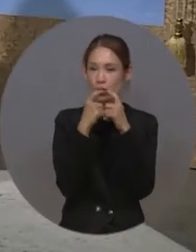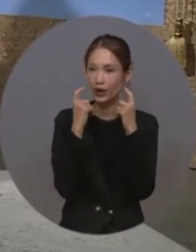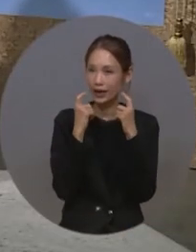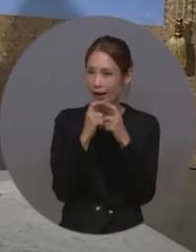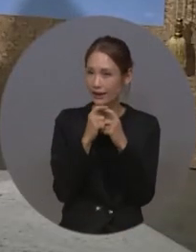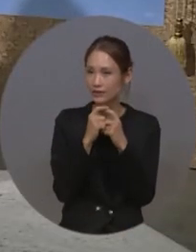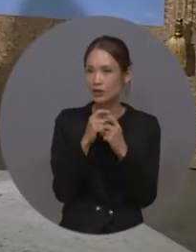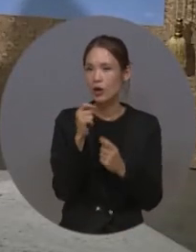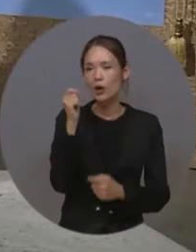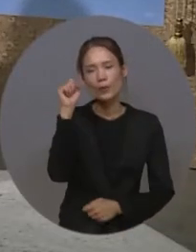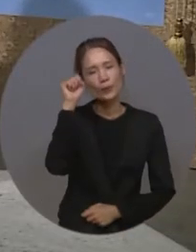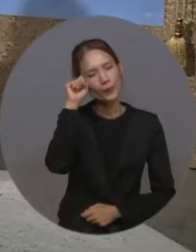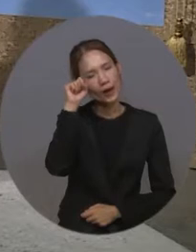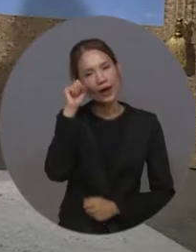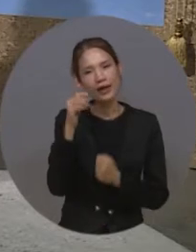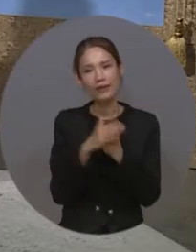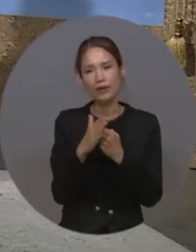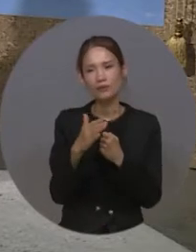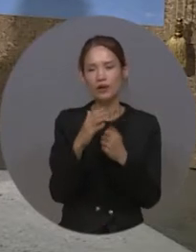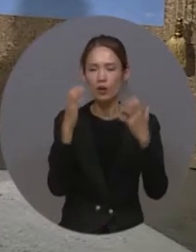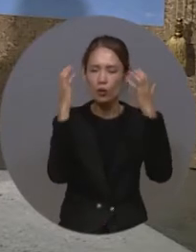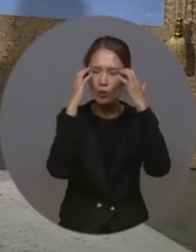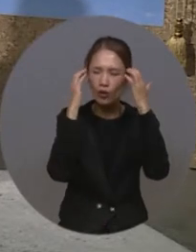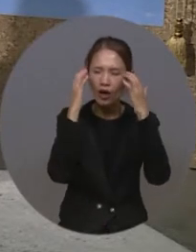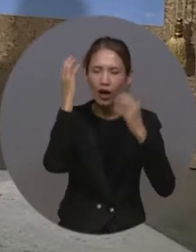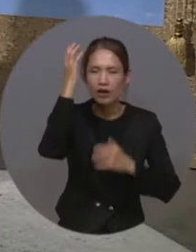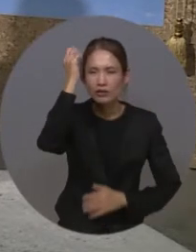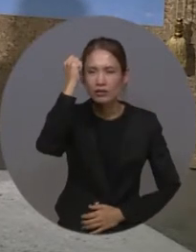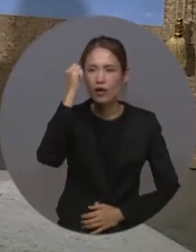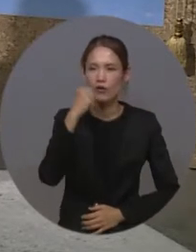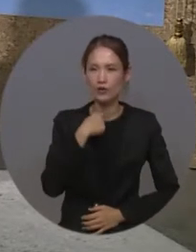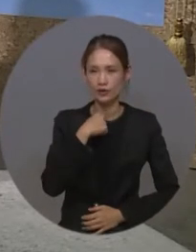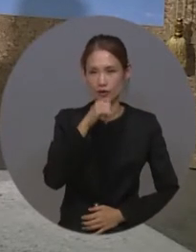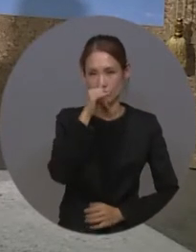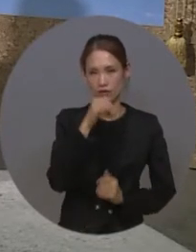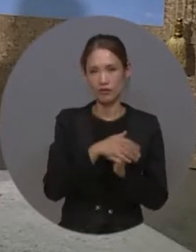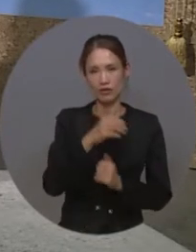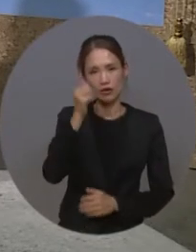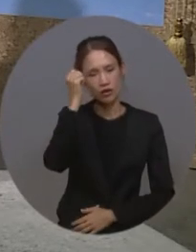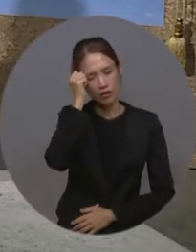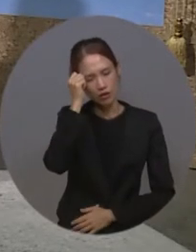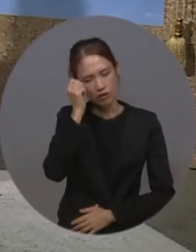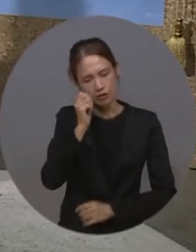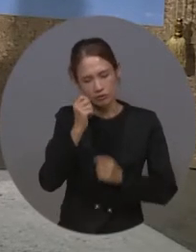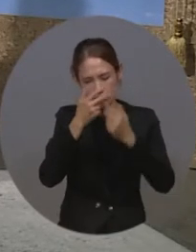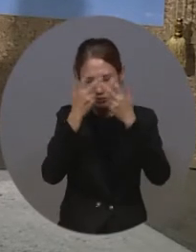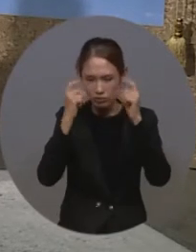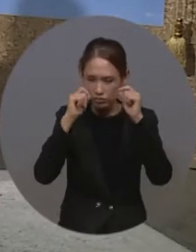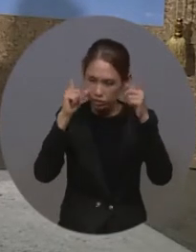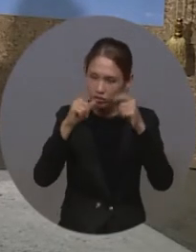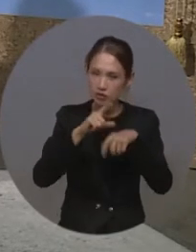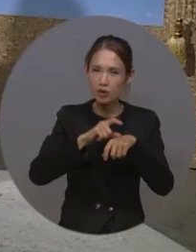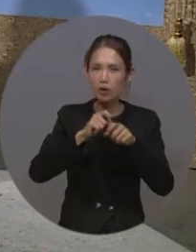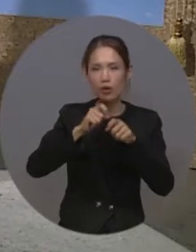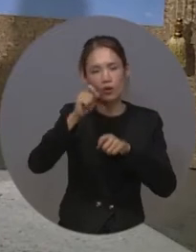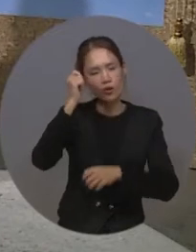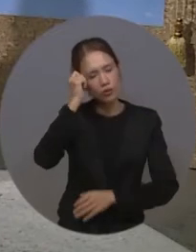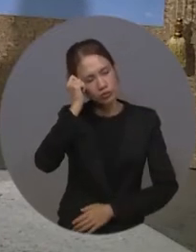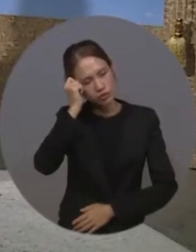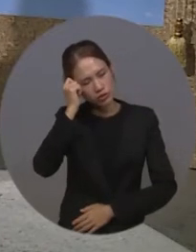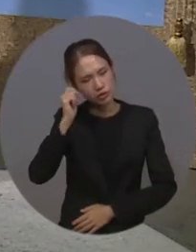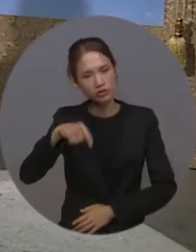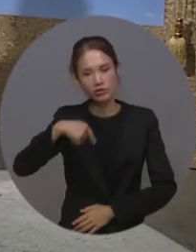그 얘기 때문에도 고생했던 경험이 있거든요 그래서 아 암만 자고 일어나도 아까 말씀하신 것처럼 오랜 시간을 자도 다음날